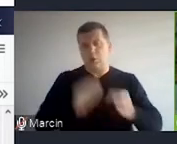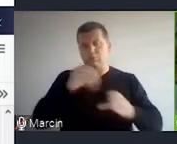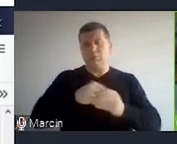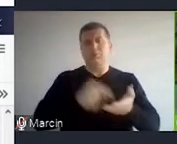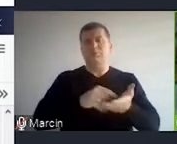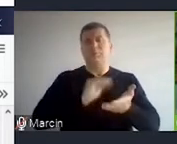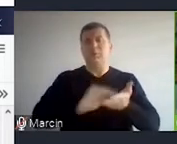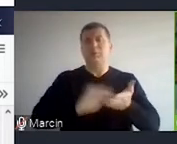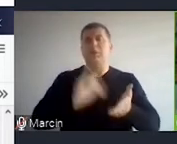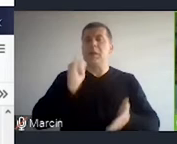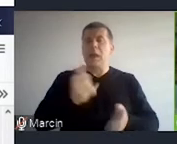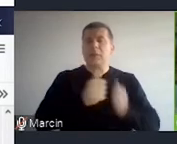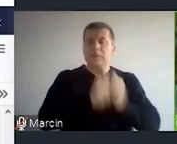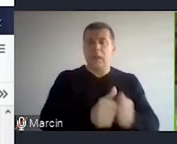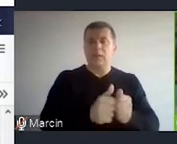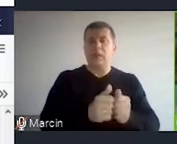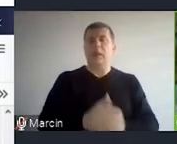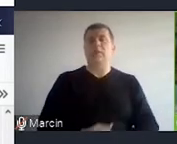jakie zadanie,